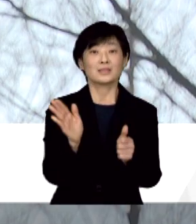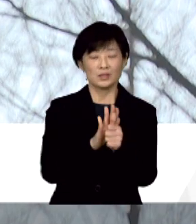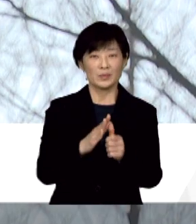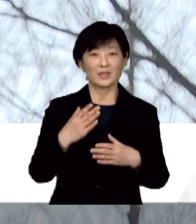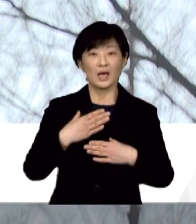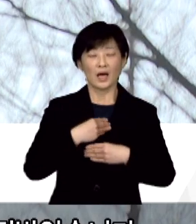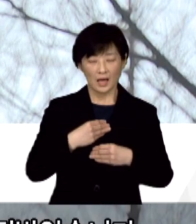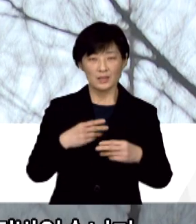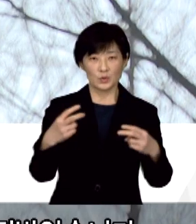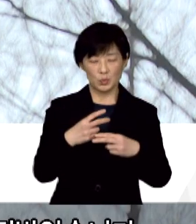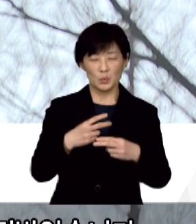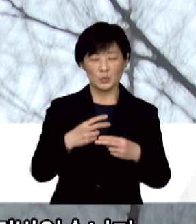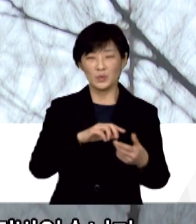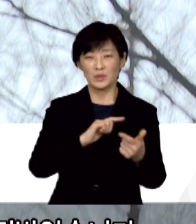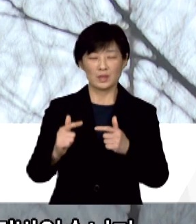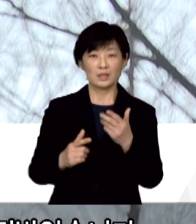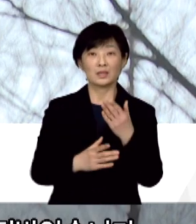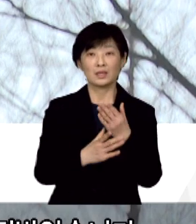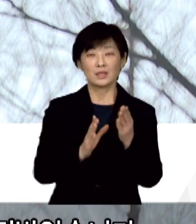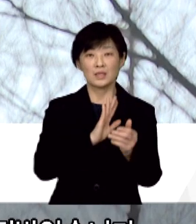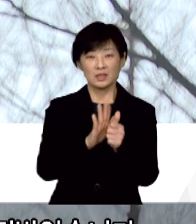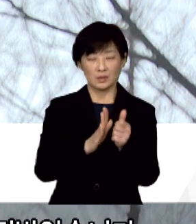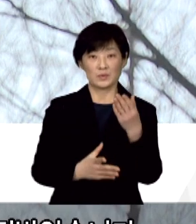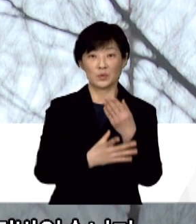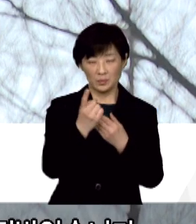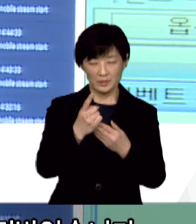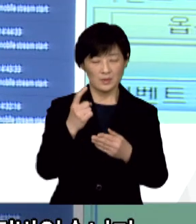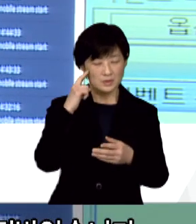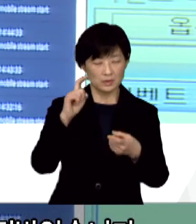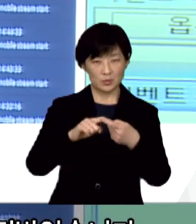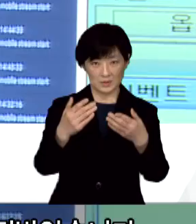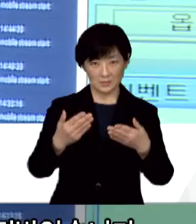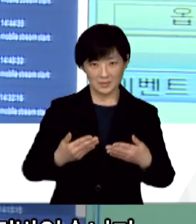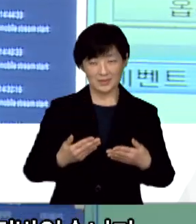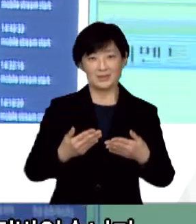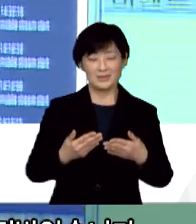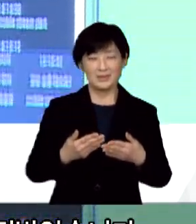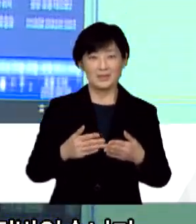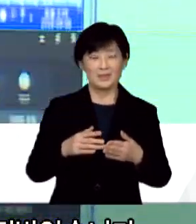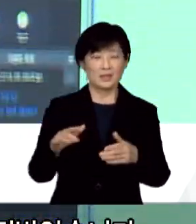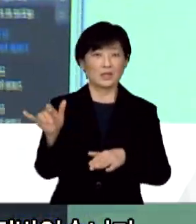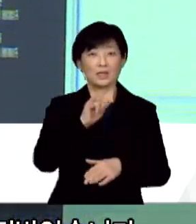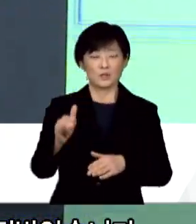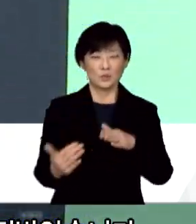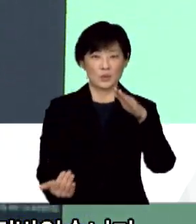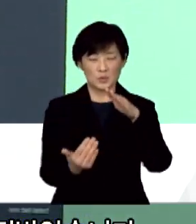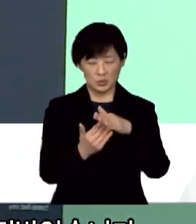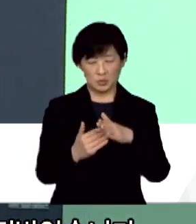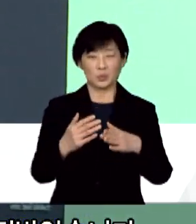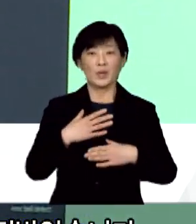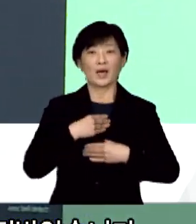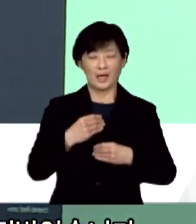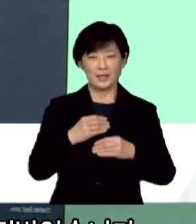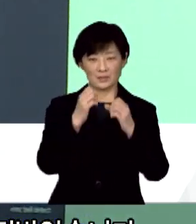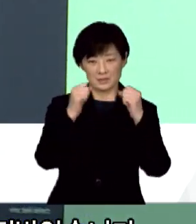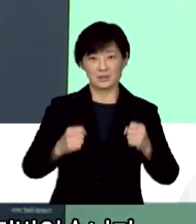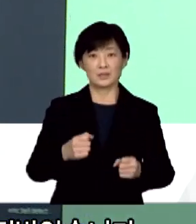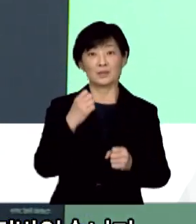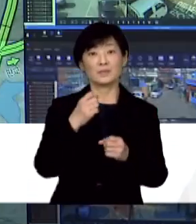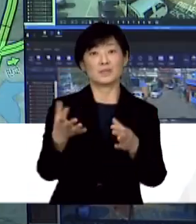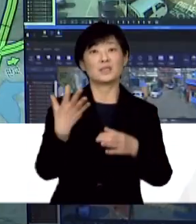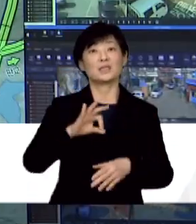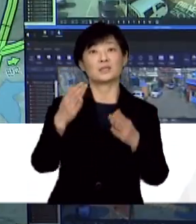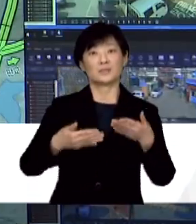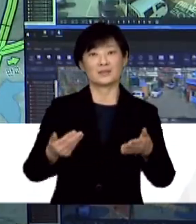시설 통신 등 다양한 서비스를 통합해 따는 점이 이목을 집중시키며 전국 최고 수준의 안전망을 인정받았습니다